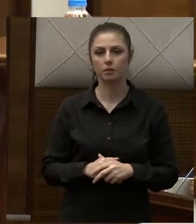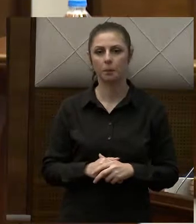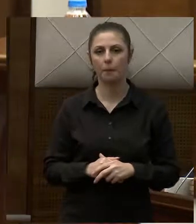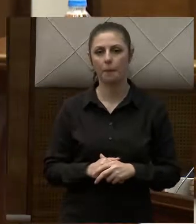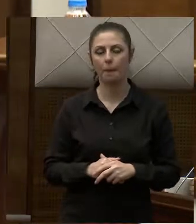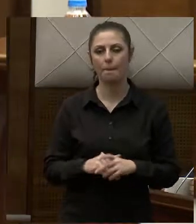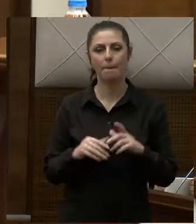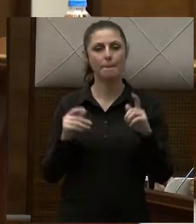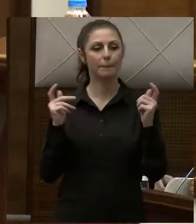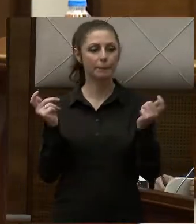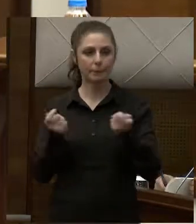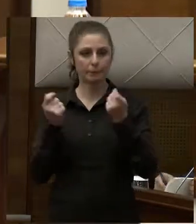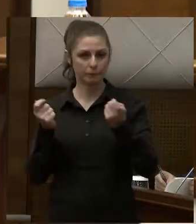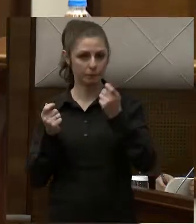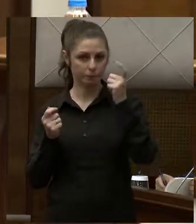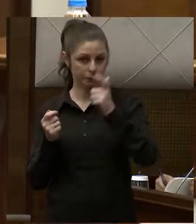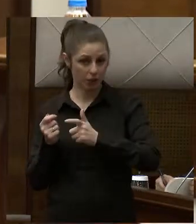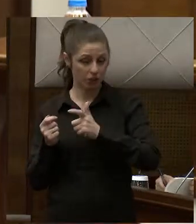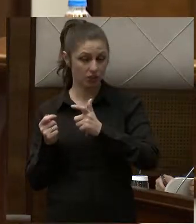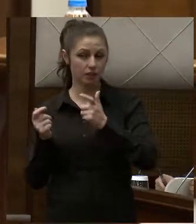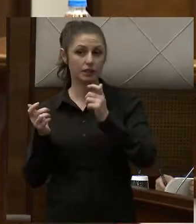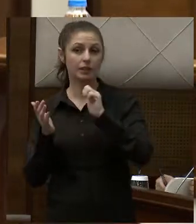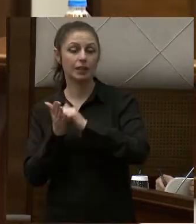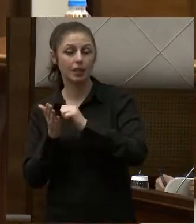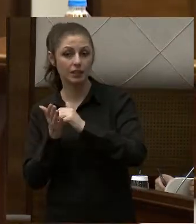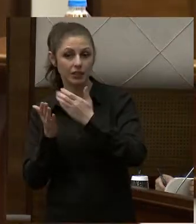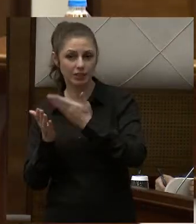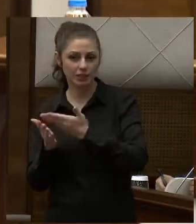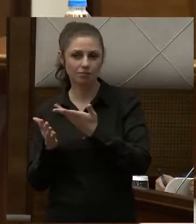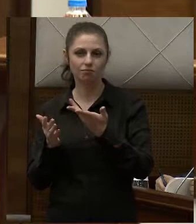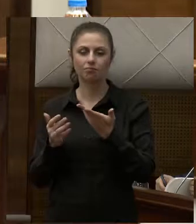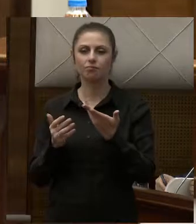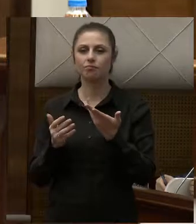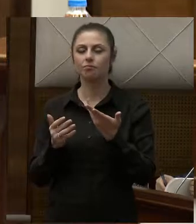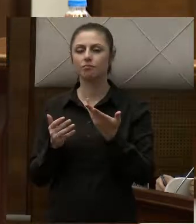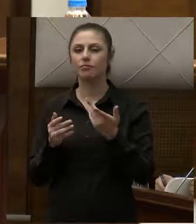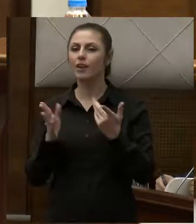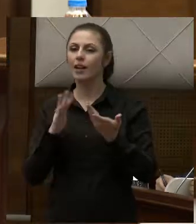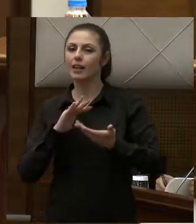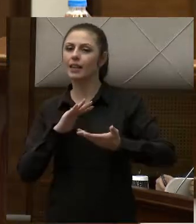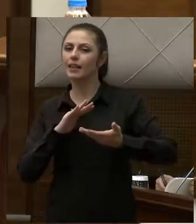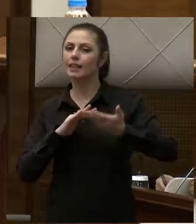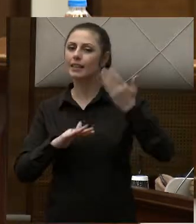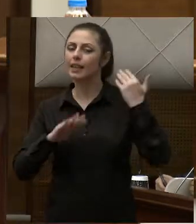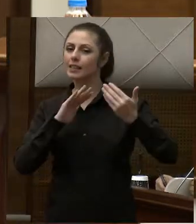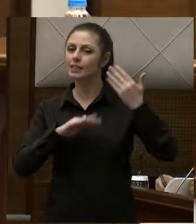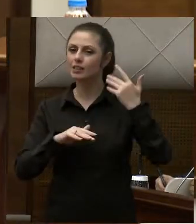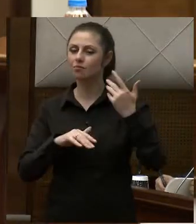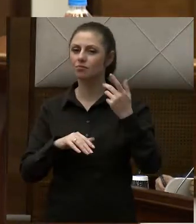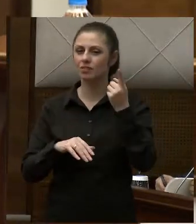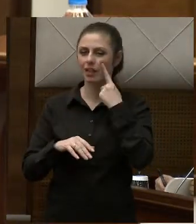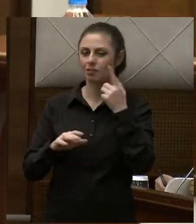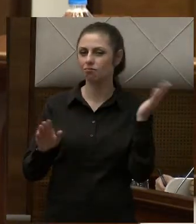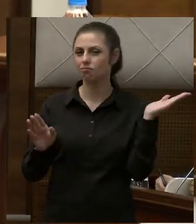çalışan gazeteciler, yani yandaş medya patronları ya da geçmişte ilanlarla hükümet düşüren